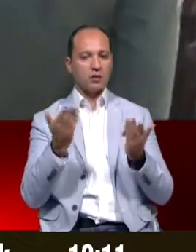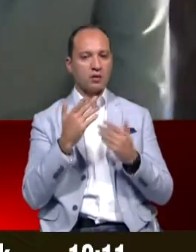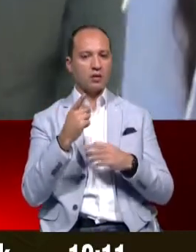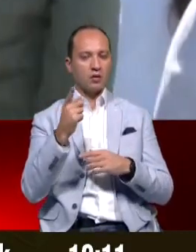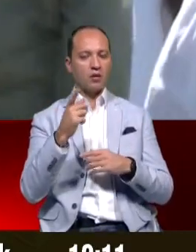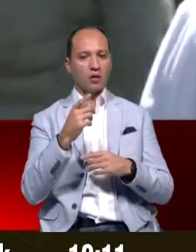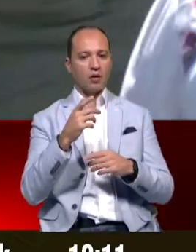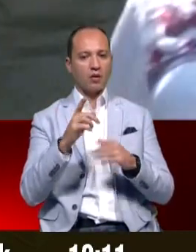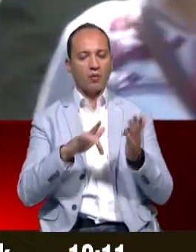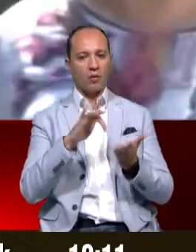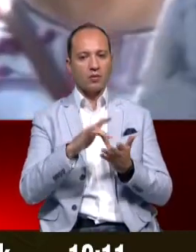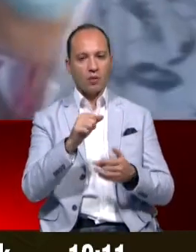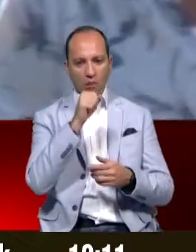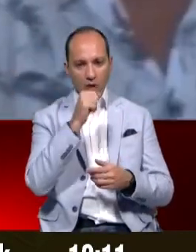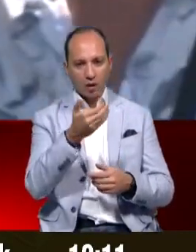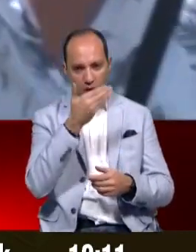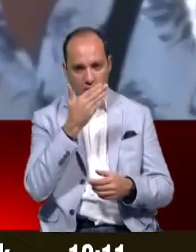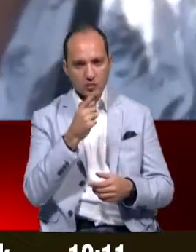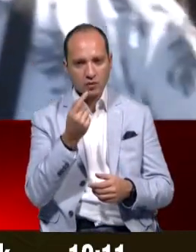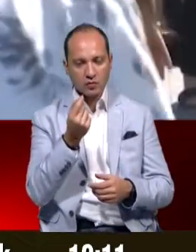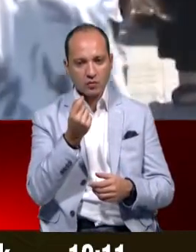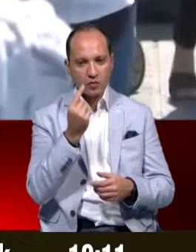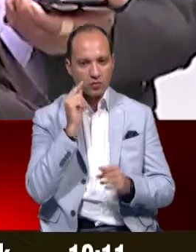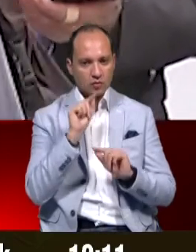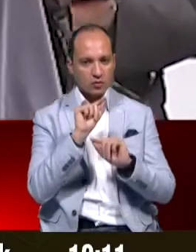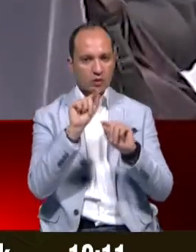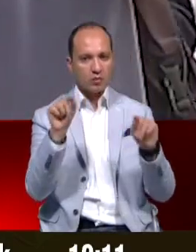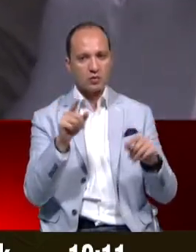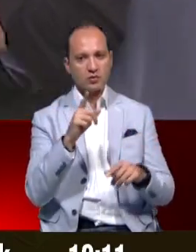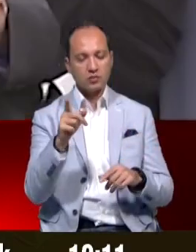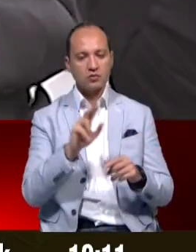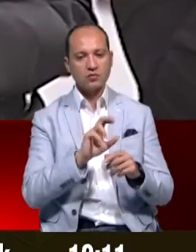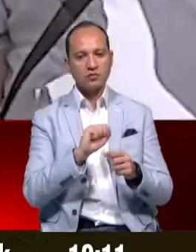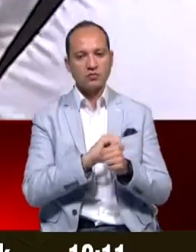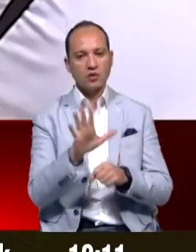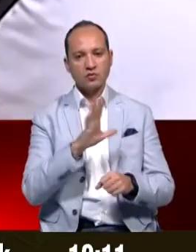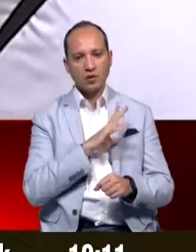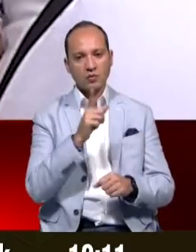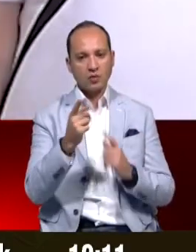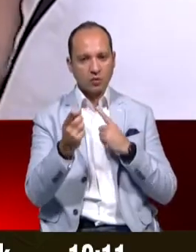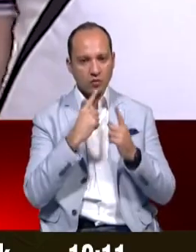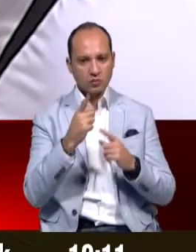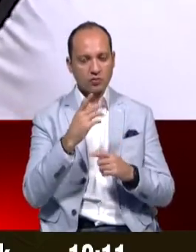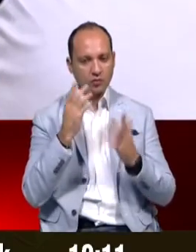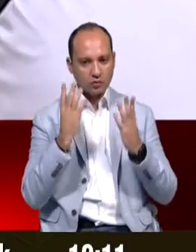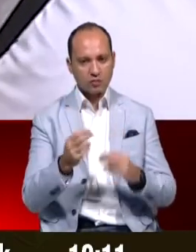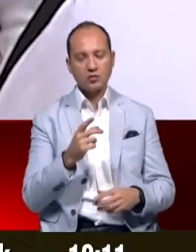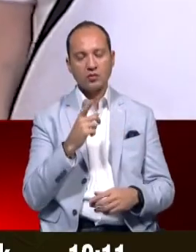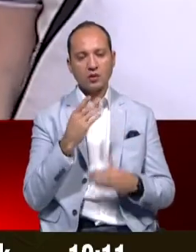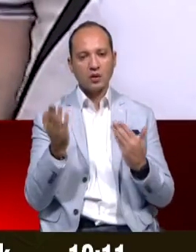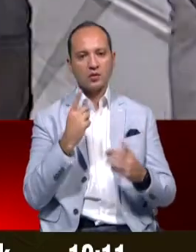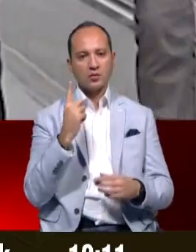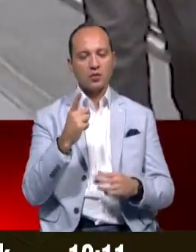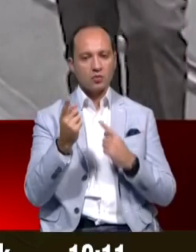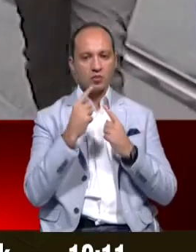arada öksürürken, hapşırırken çıkarttığım küçük gözle göremeyeceğimiz damlacıklar virüs içermekte. Bu konuşurken de gerçekleşiyor. Eğer herhangi